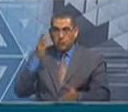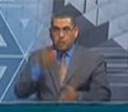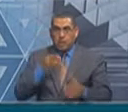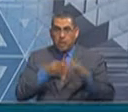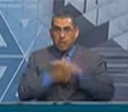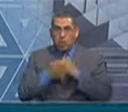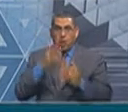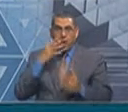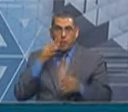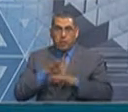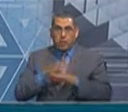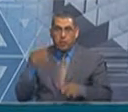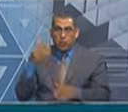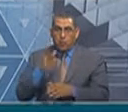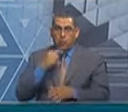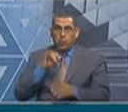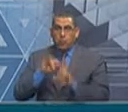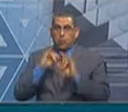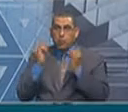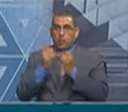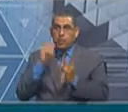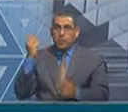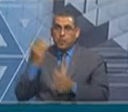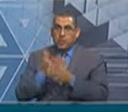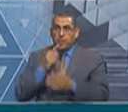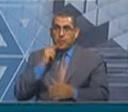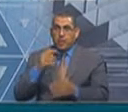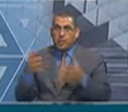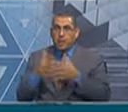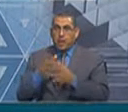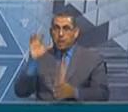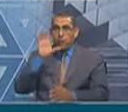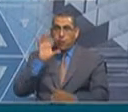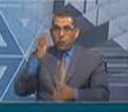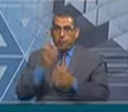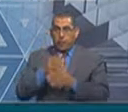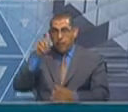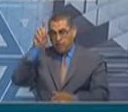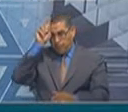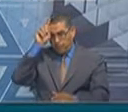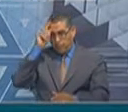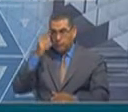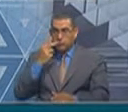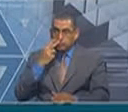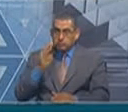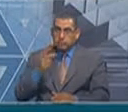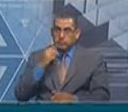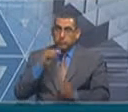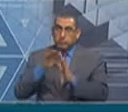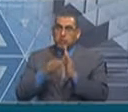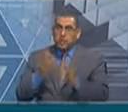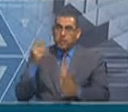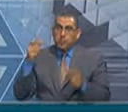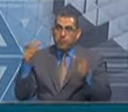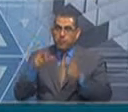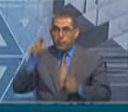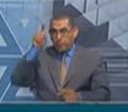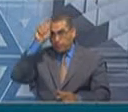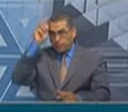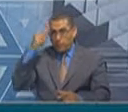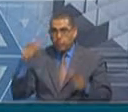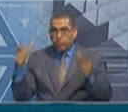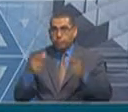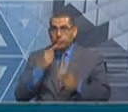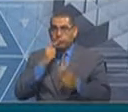الليبي والمجتمع الدولي فيما يخص التحرك الأوروبي، لأن ألمانيا رأت في السابق يعني مؤتمر برلين الذي